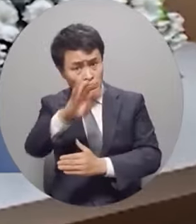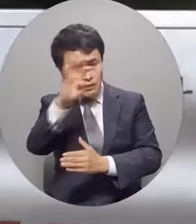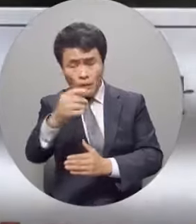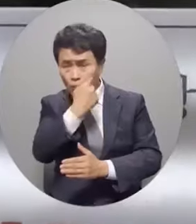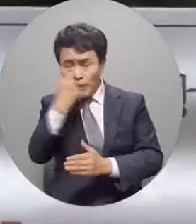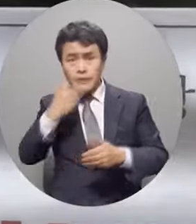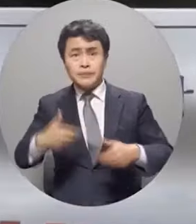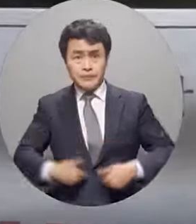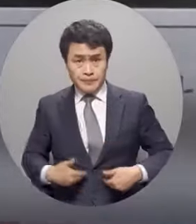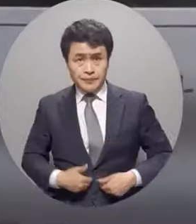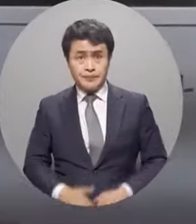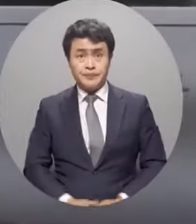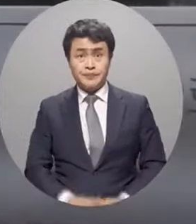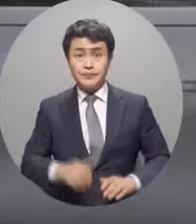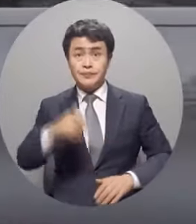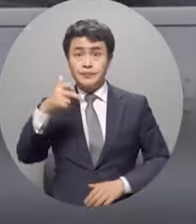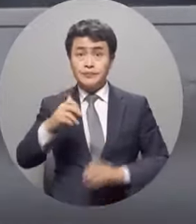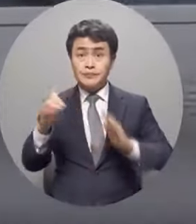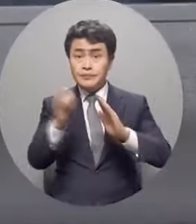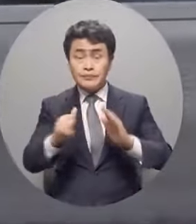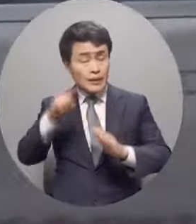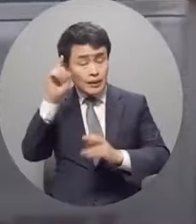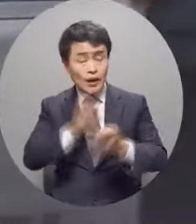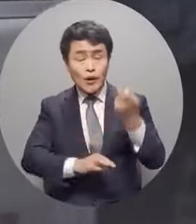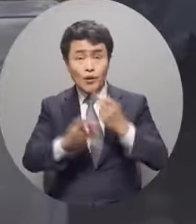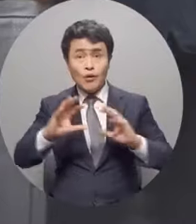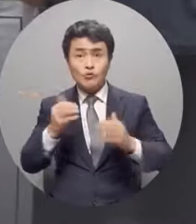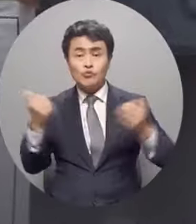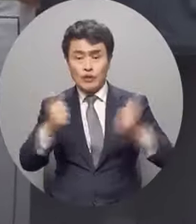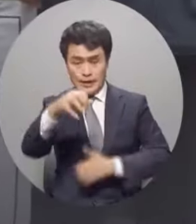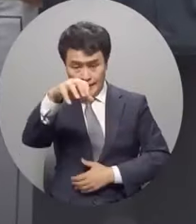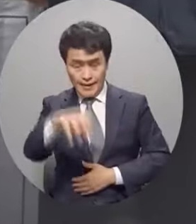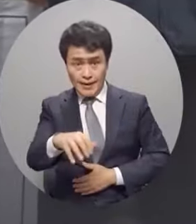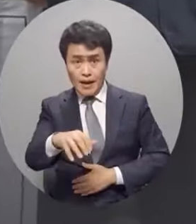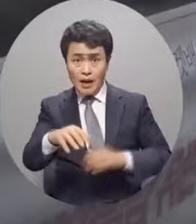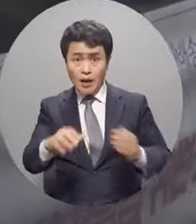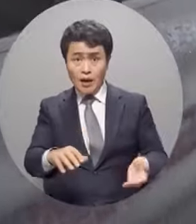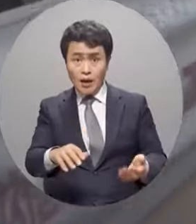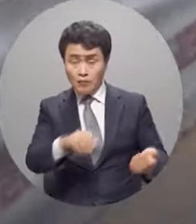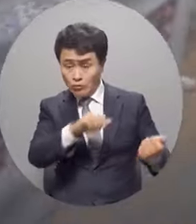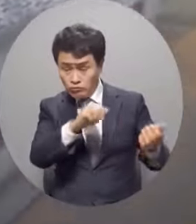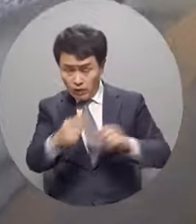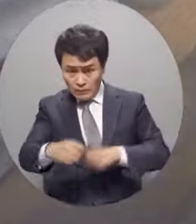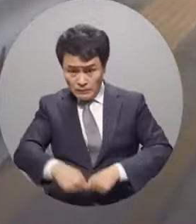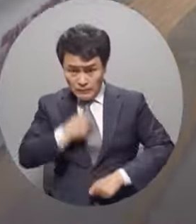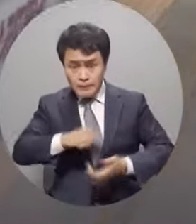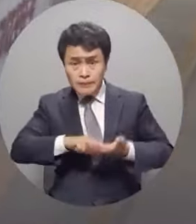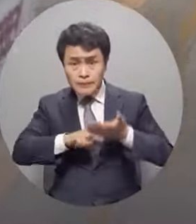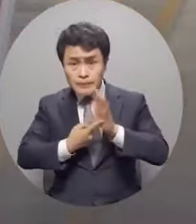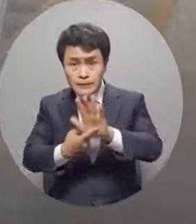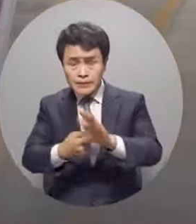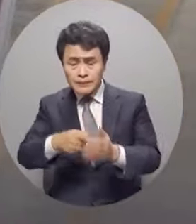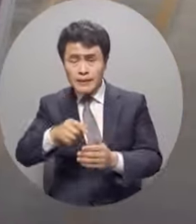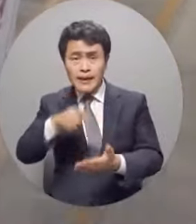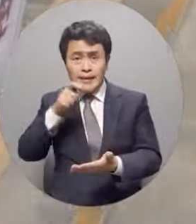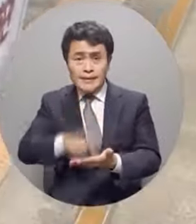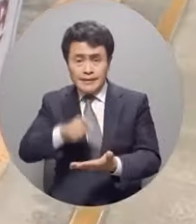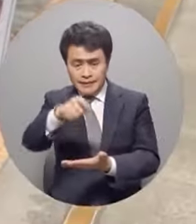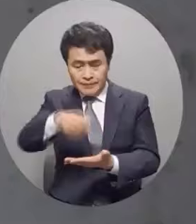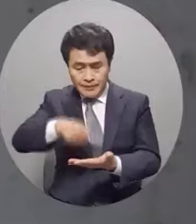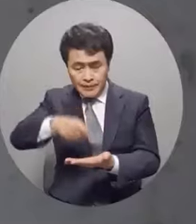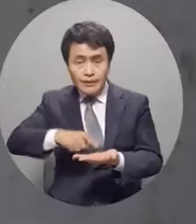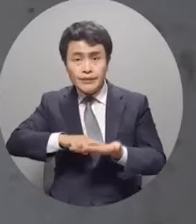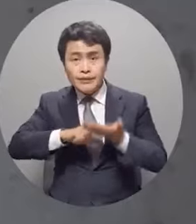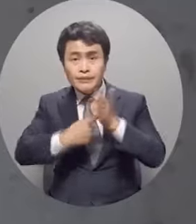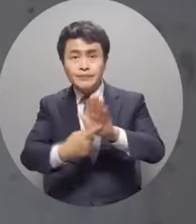한다. 쿠팡 유족 등은 내일 오전 국회 앞에서 과로사 진상 규명을 촉구하는 긴급 기자회견을 열기로